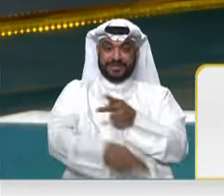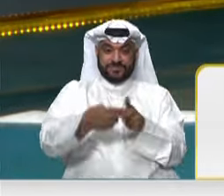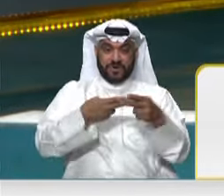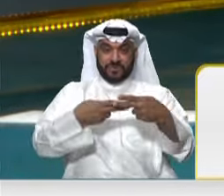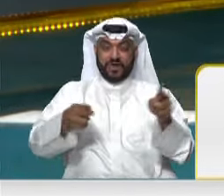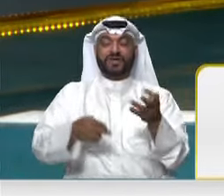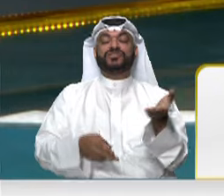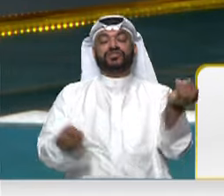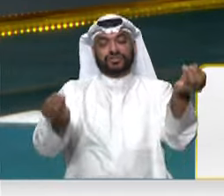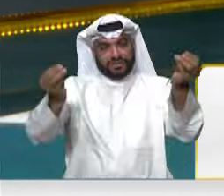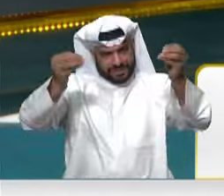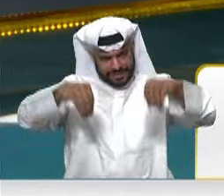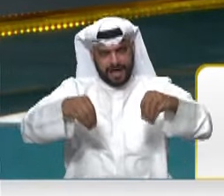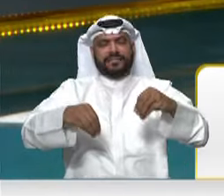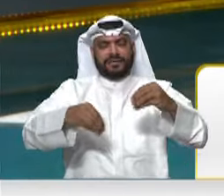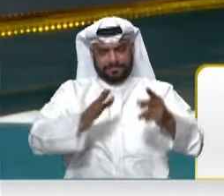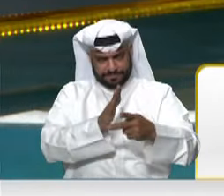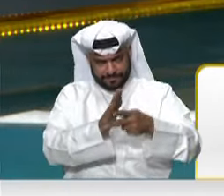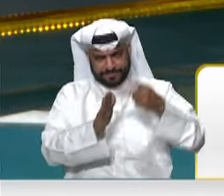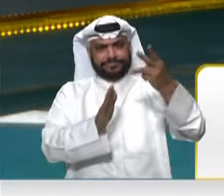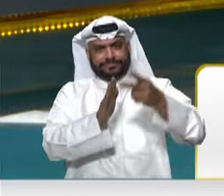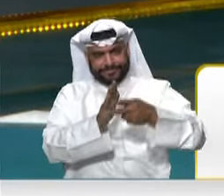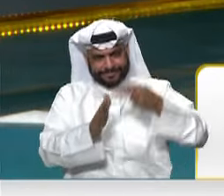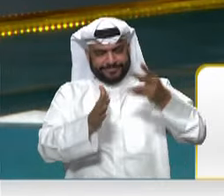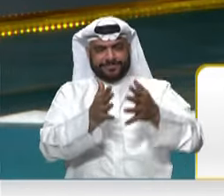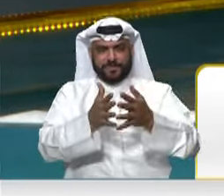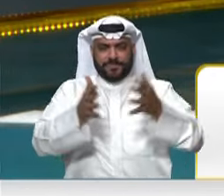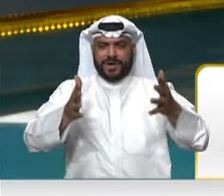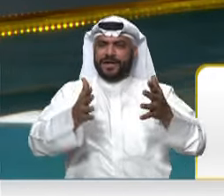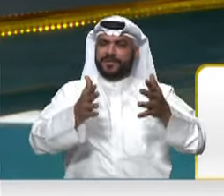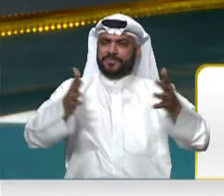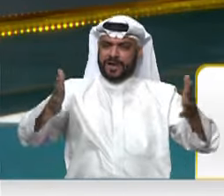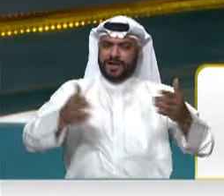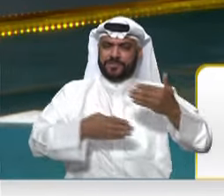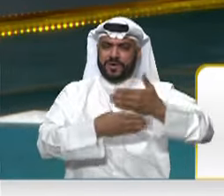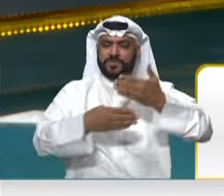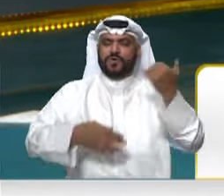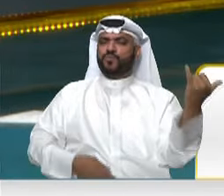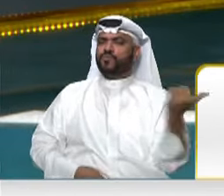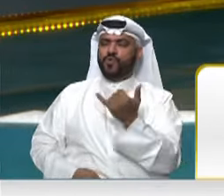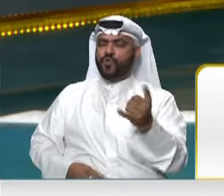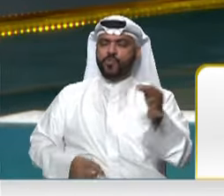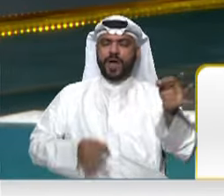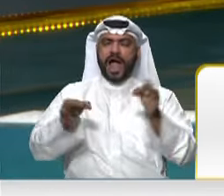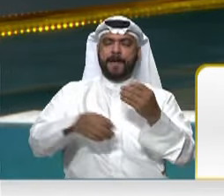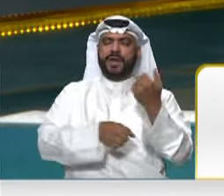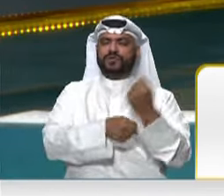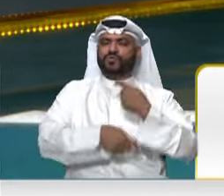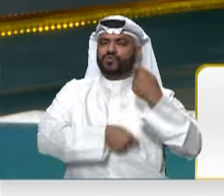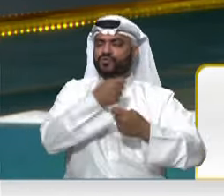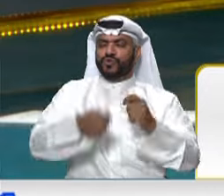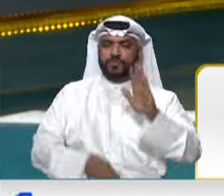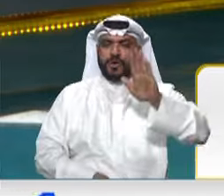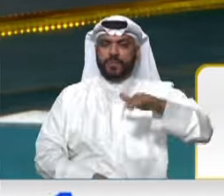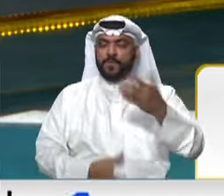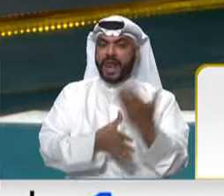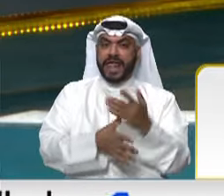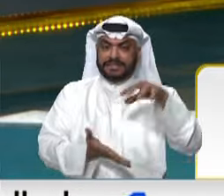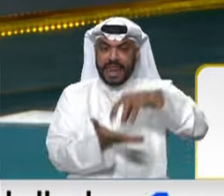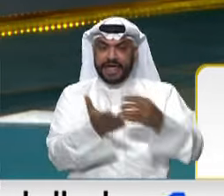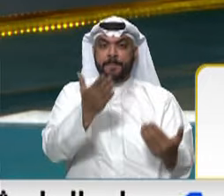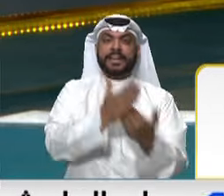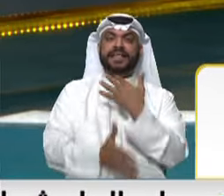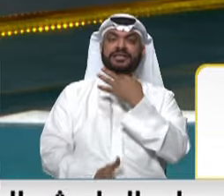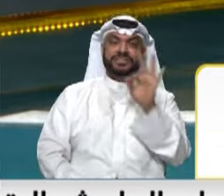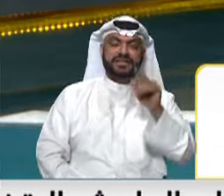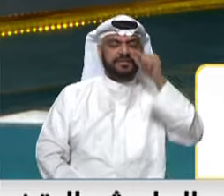التوسع في مراكز الرعاية الصحية الأولية يعد من ركائز خطة عمل الوزارة باعتبارها الركيزة